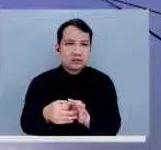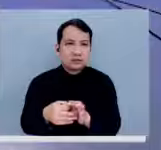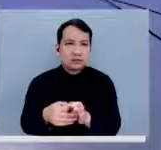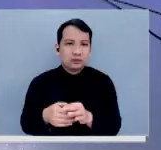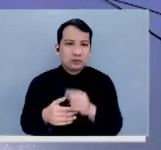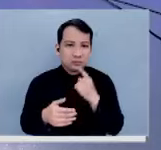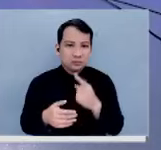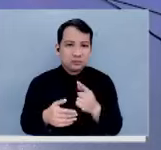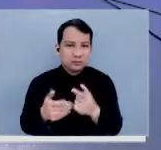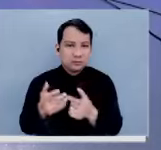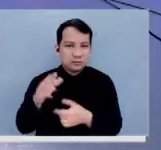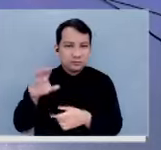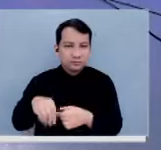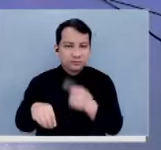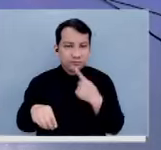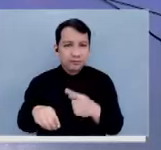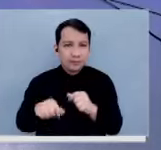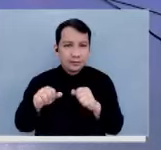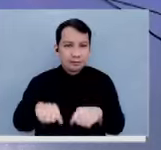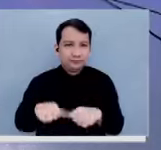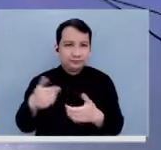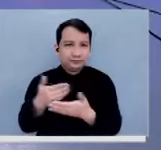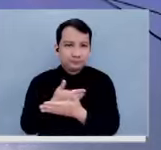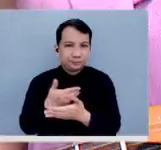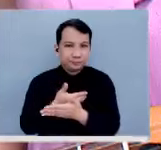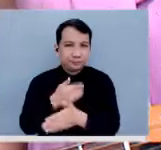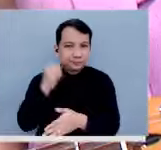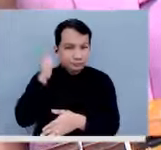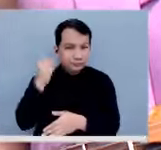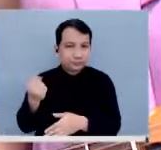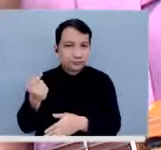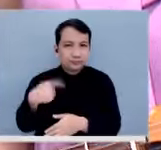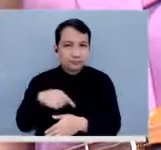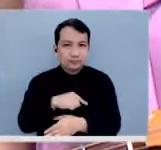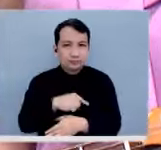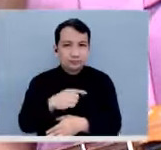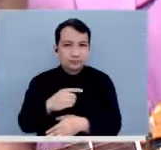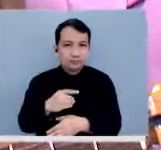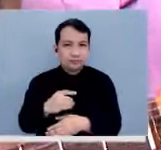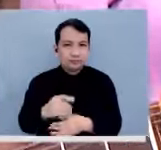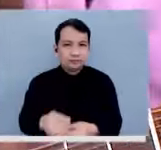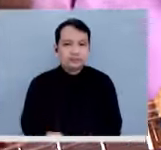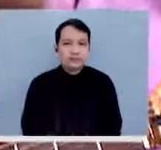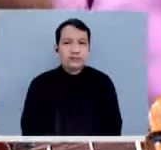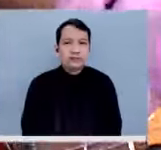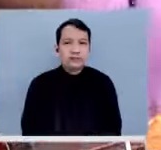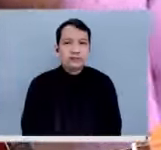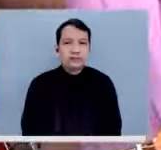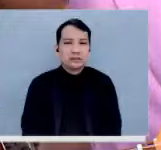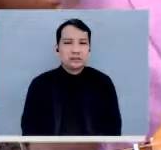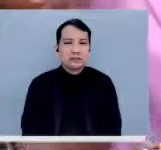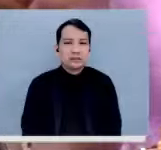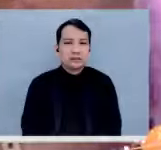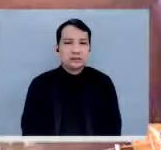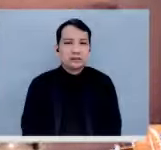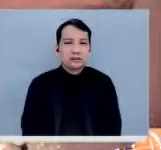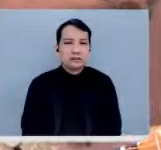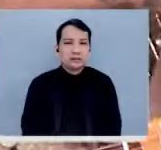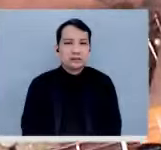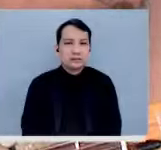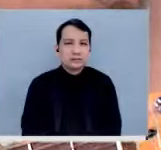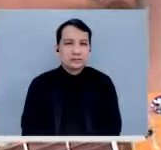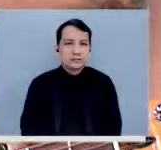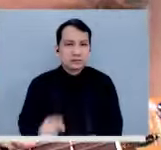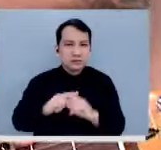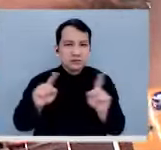tunog? Yeah, we can say that this is a new sound for us. Well, hindi naman talaga siya like new, pero it's always different para